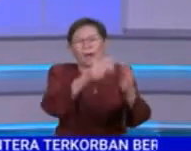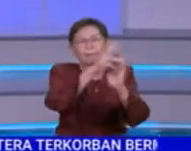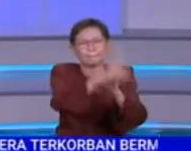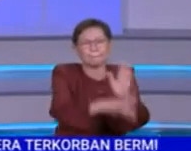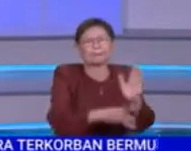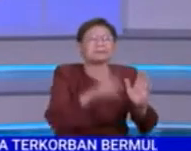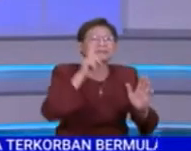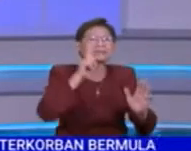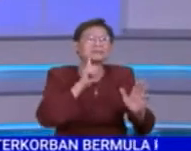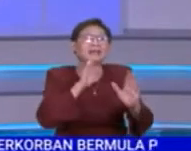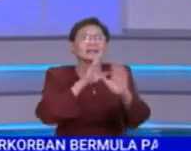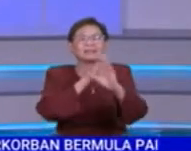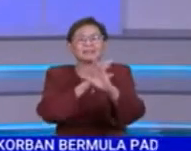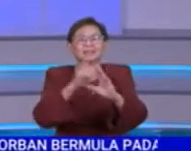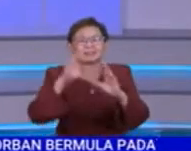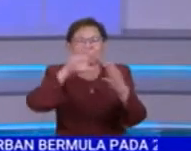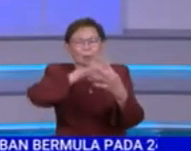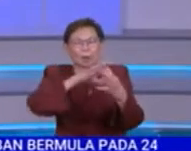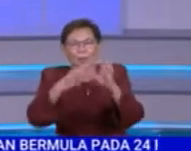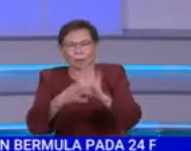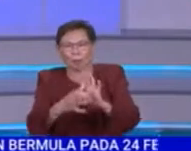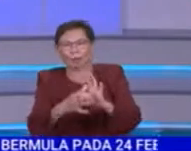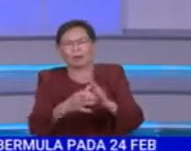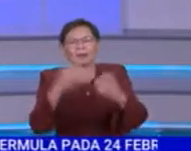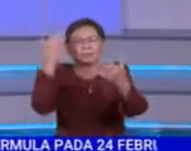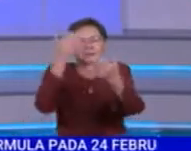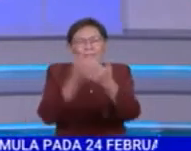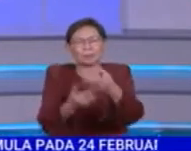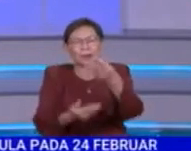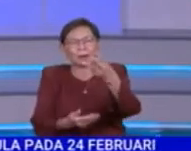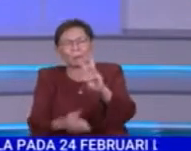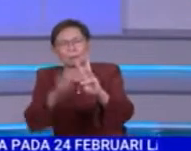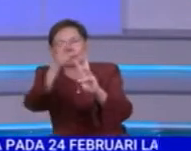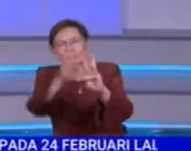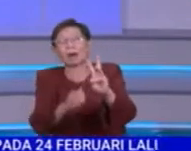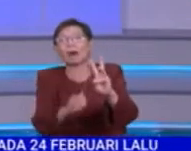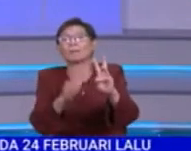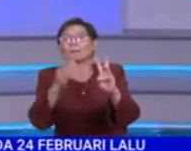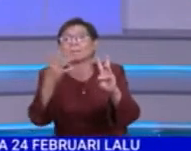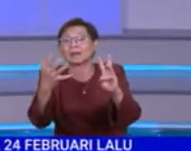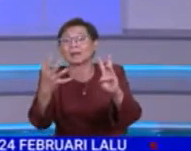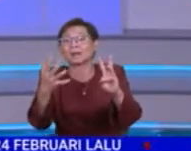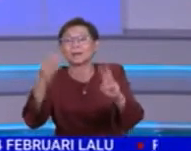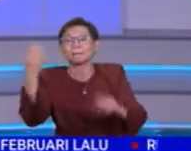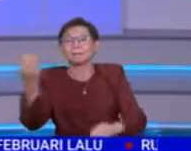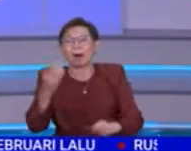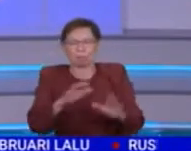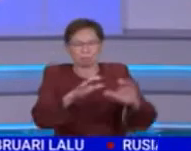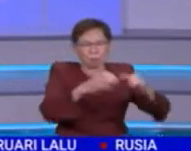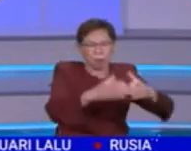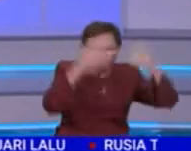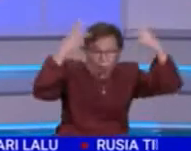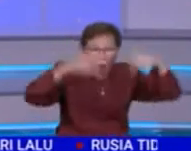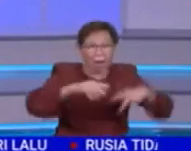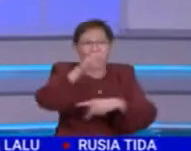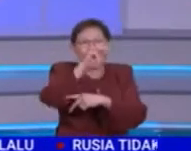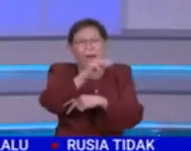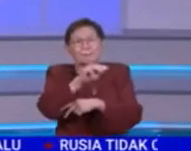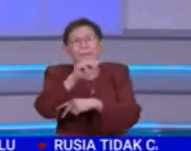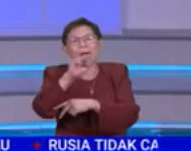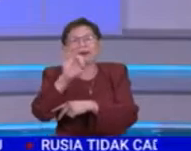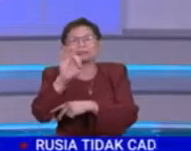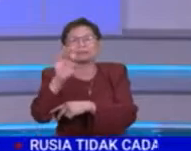yang berlangsung sehingga 16.mei ini dikasih sedoso Brazil kontinjen diketuai presiden SD